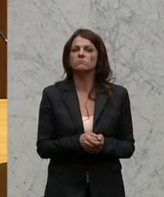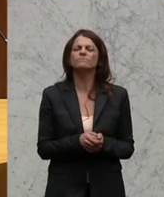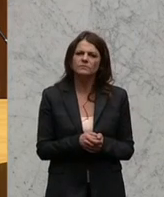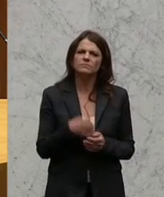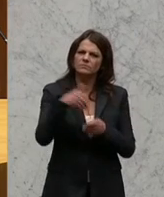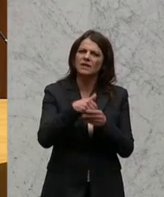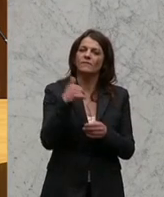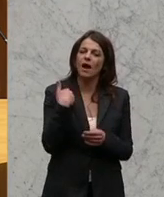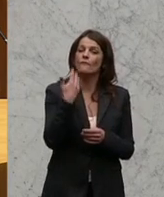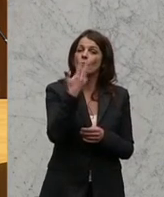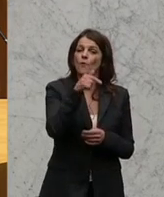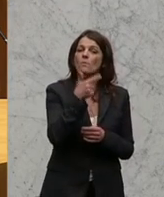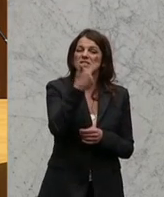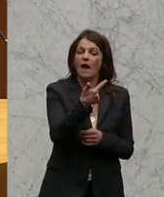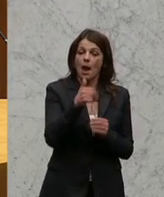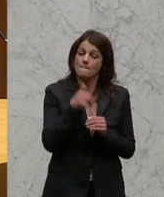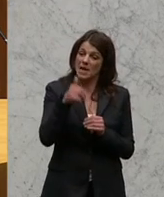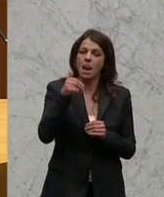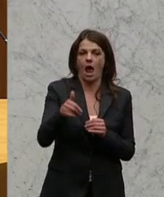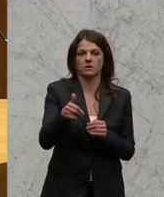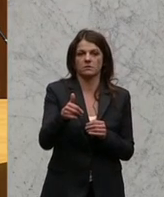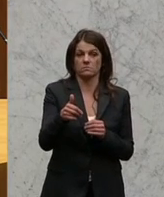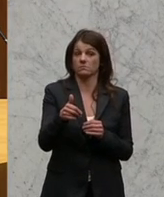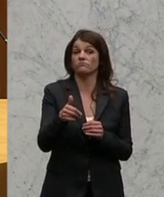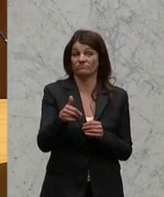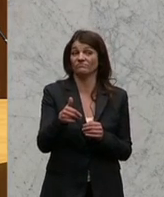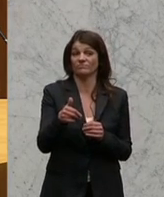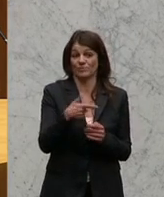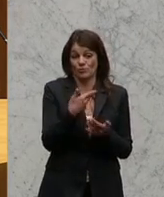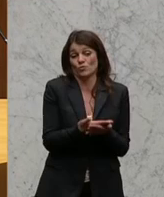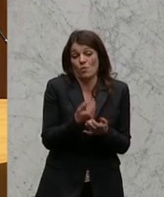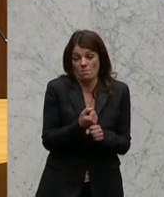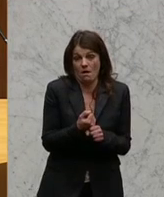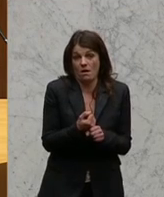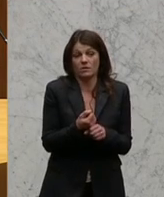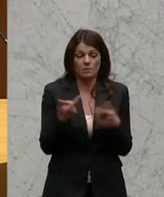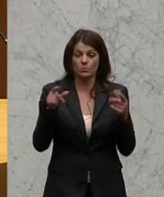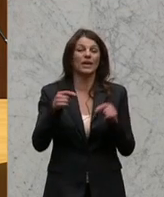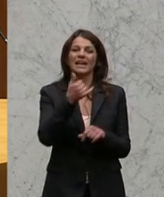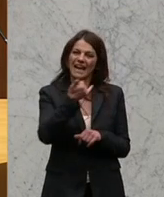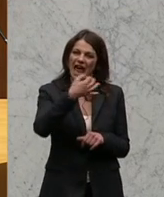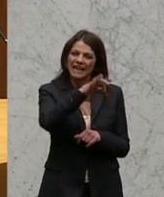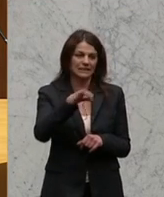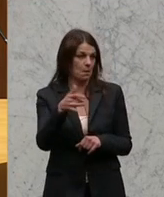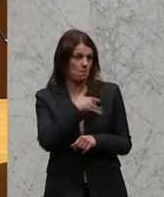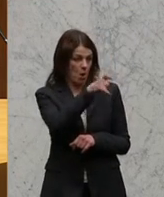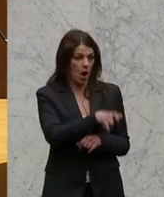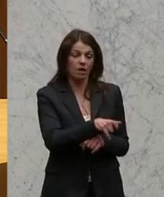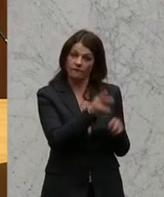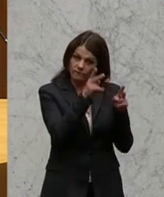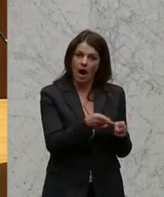5,2 Milliarden so durchgesetzt, dass der einzelne Bürger